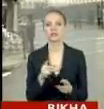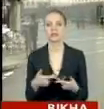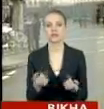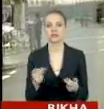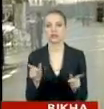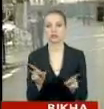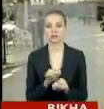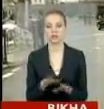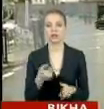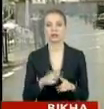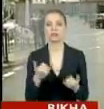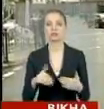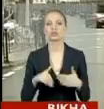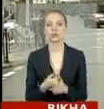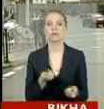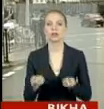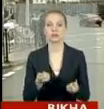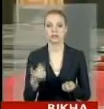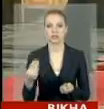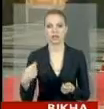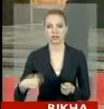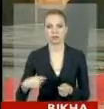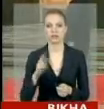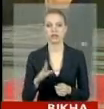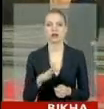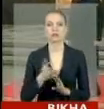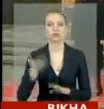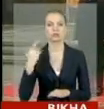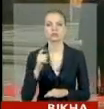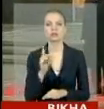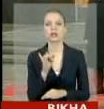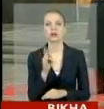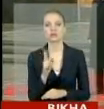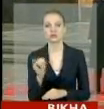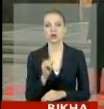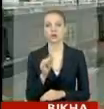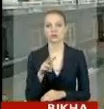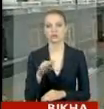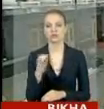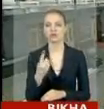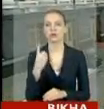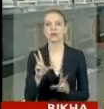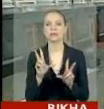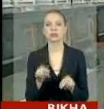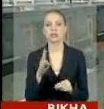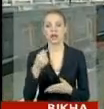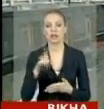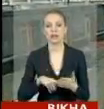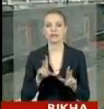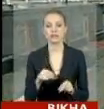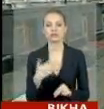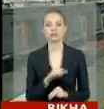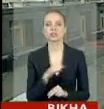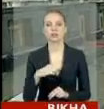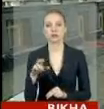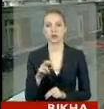невдалою. Тепер це знову адміністрація президента, як було за Кравчука і Кучми. Ще одна присяга на вірність вже